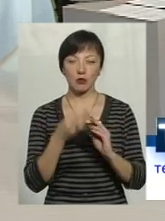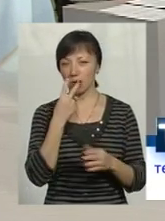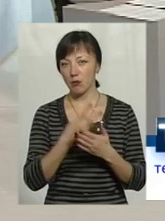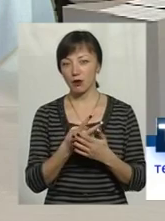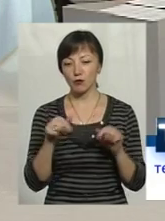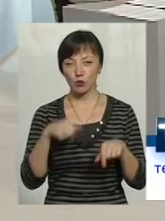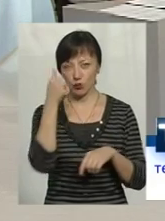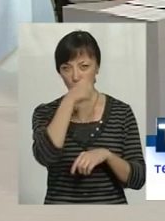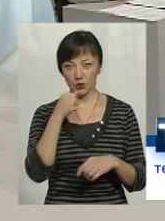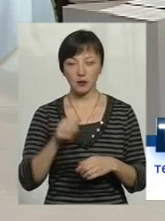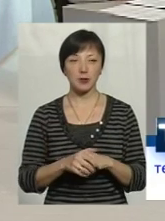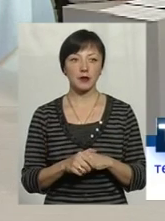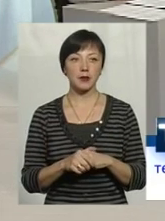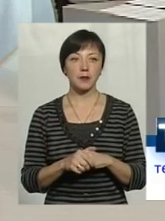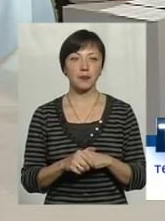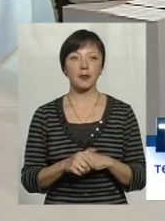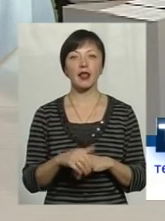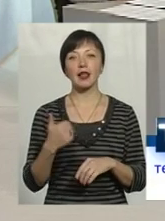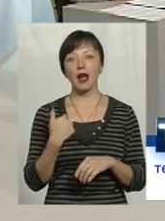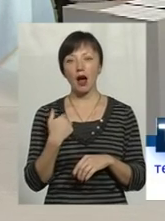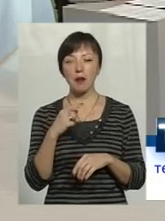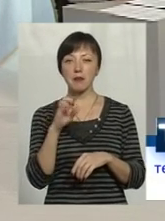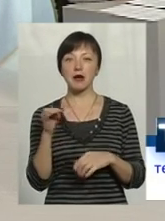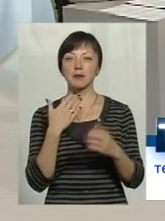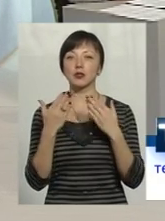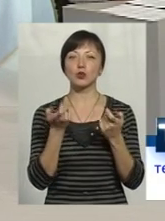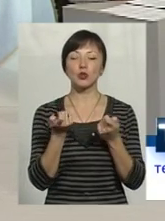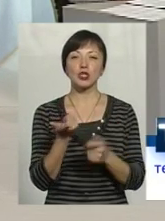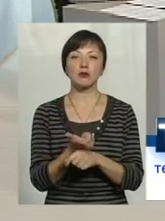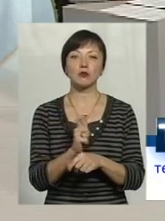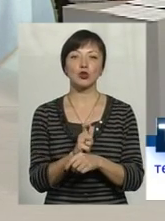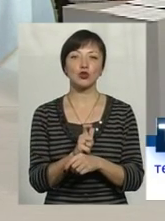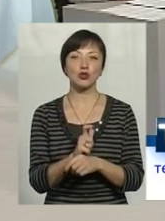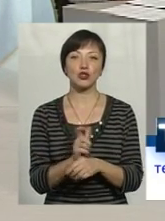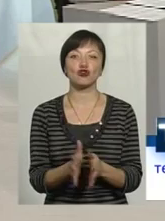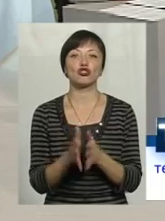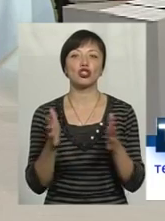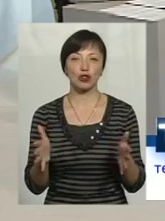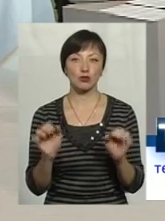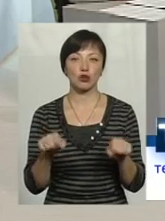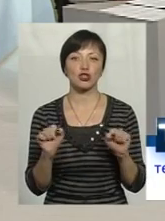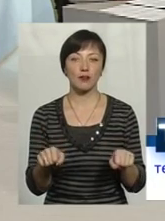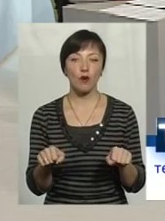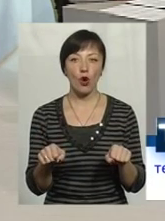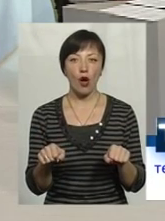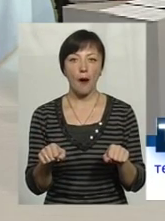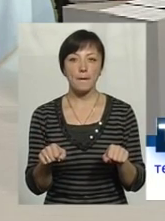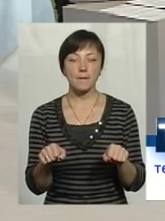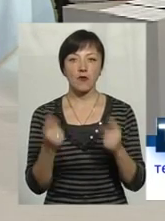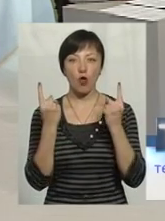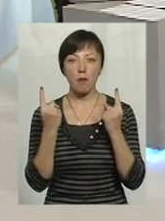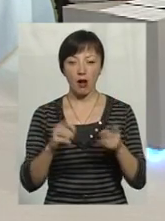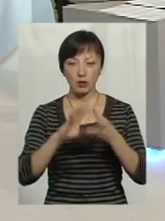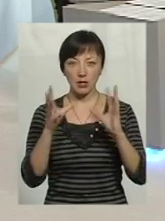побачимо вже у цьому році. Так, пане. Знаєте, я би до цього підійшов трошки більш так ширше, можливо, да? Більш можливо в глобальному